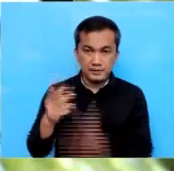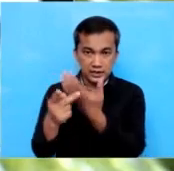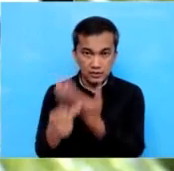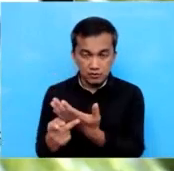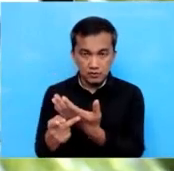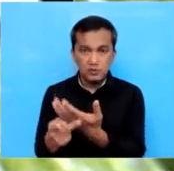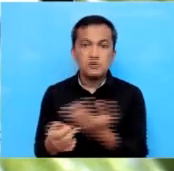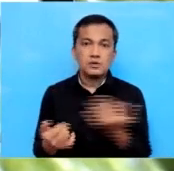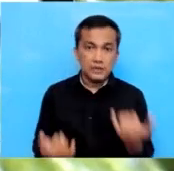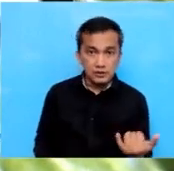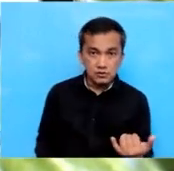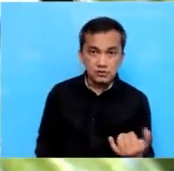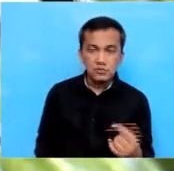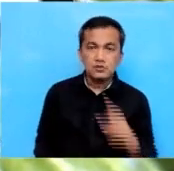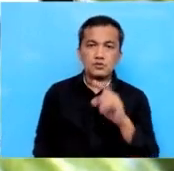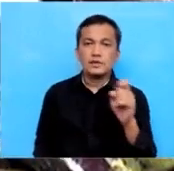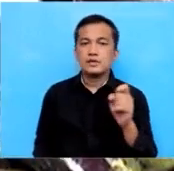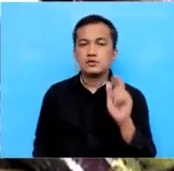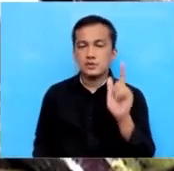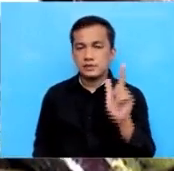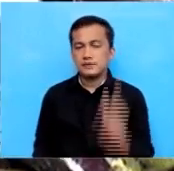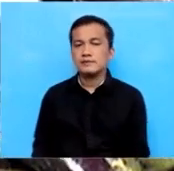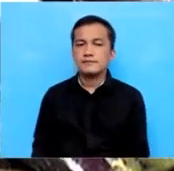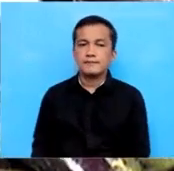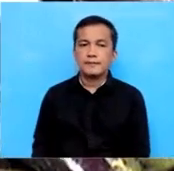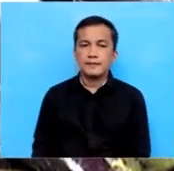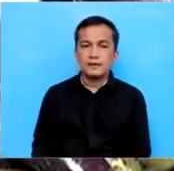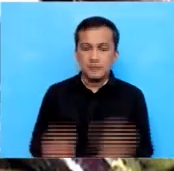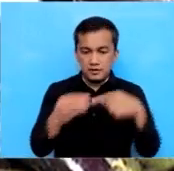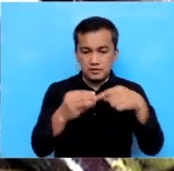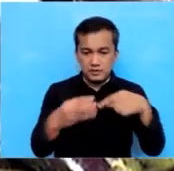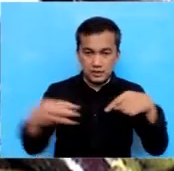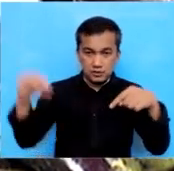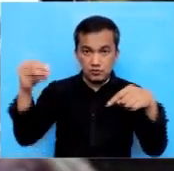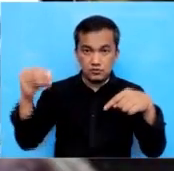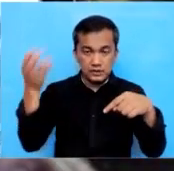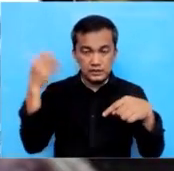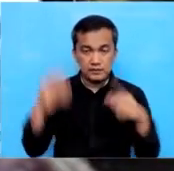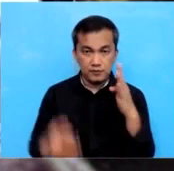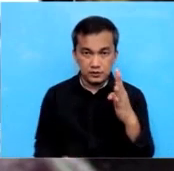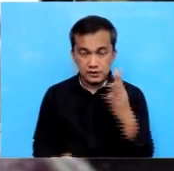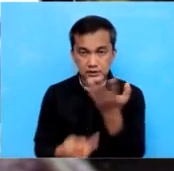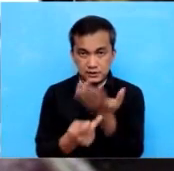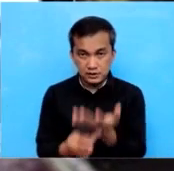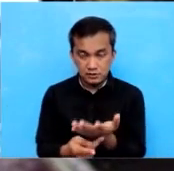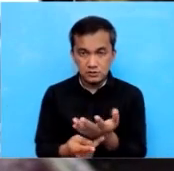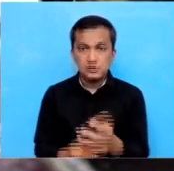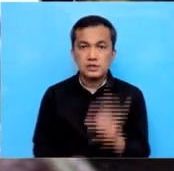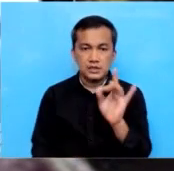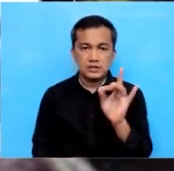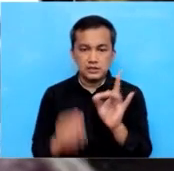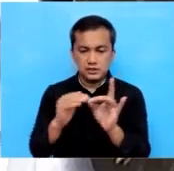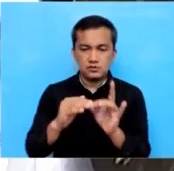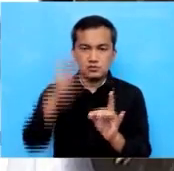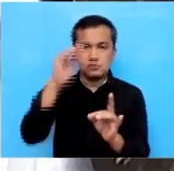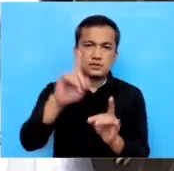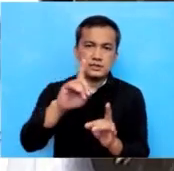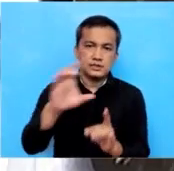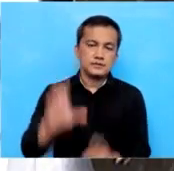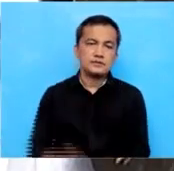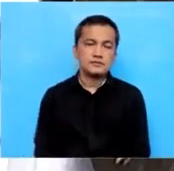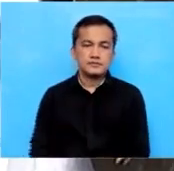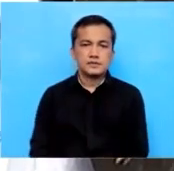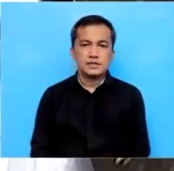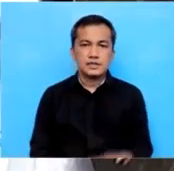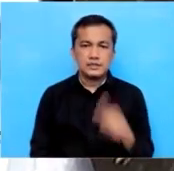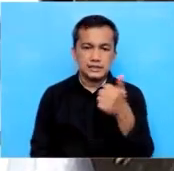ngayon 120 pesos na. Ang talong na dating 40 pesos per kilo, 80 to 100 pesos na ngayon. 10 hanggang